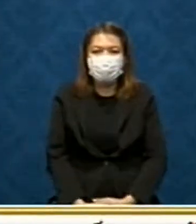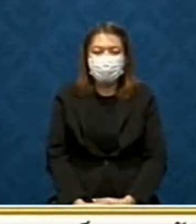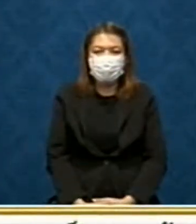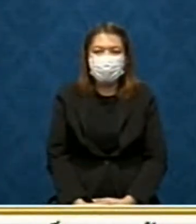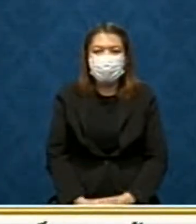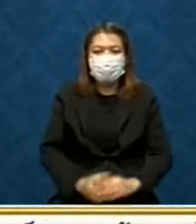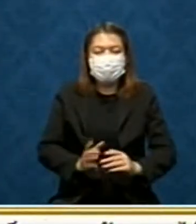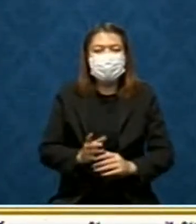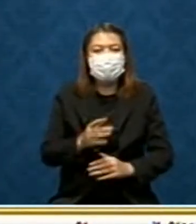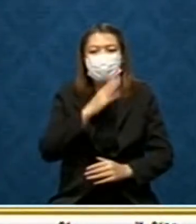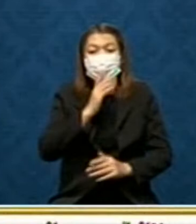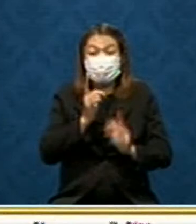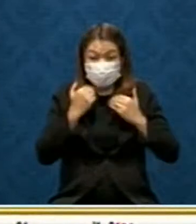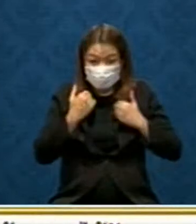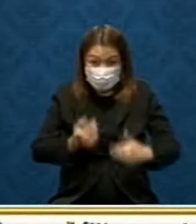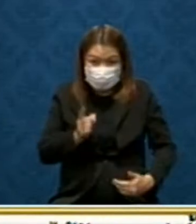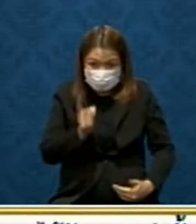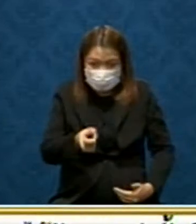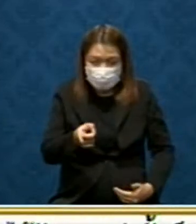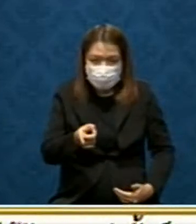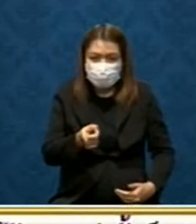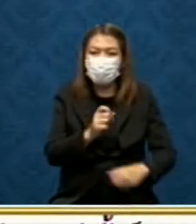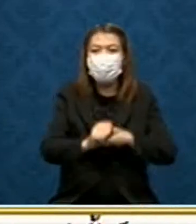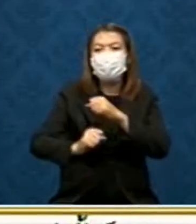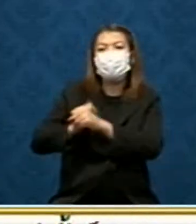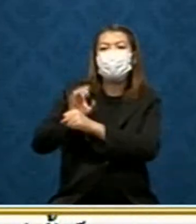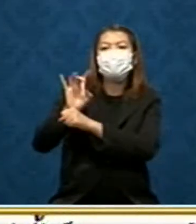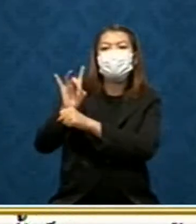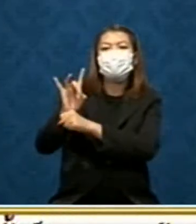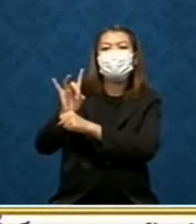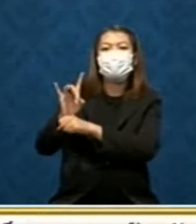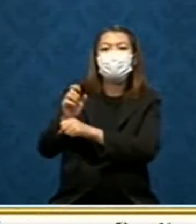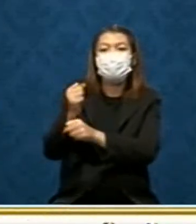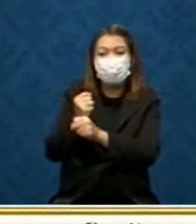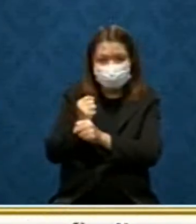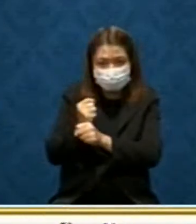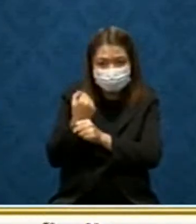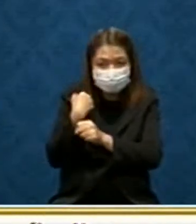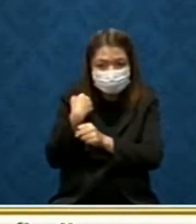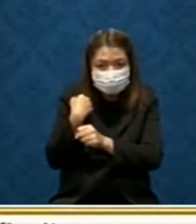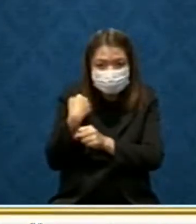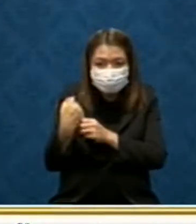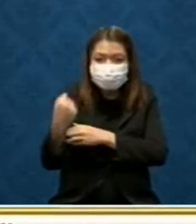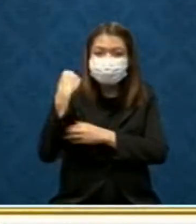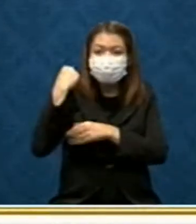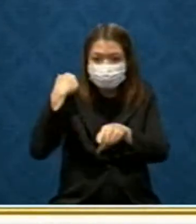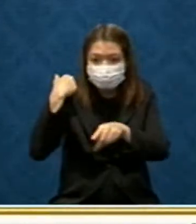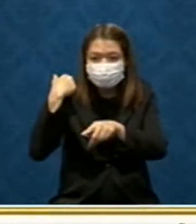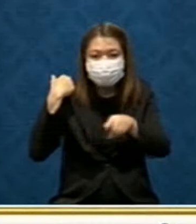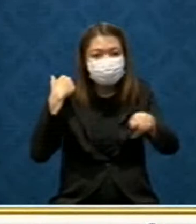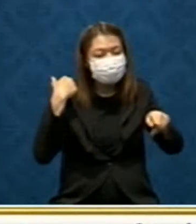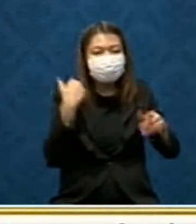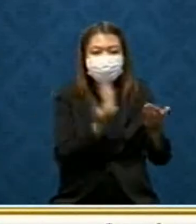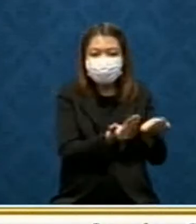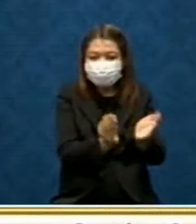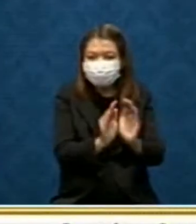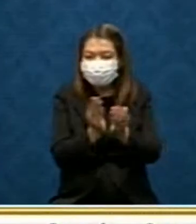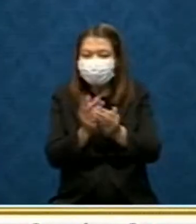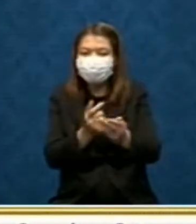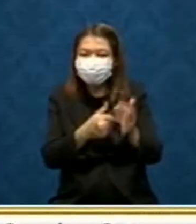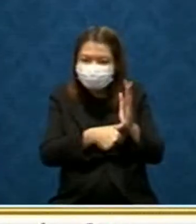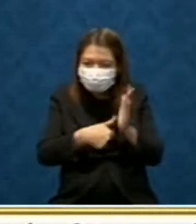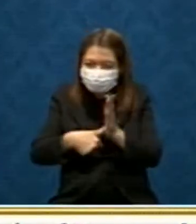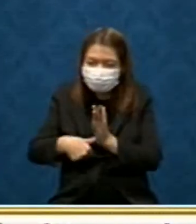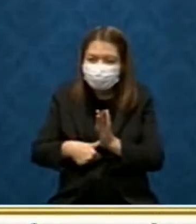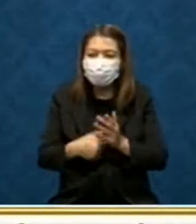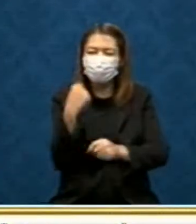แต่ความเป็จริง แปดปีไหมนี่ สรางไครับถ้าสรางแลว นครวเรือนจะเยอะอย่นี้ไหมถาสรางแล้ว